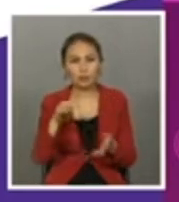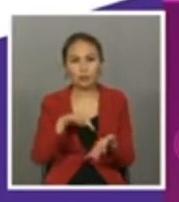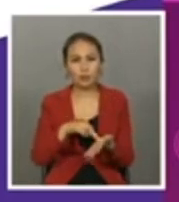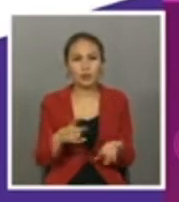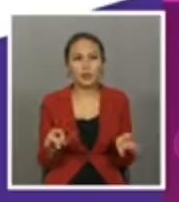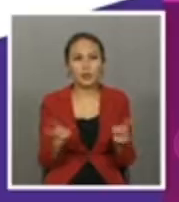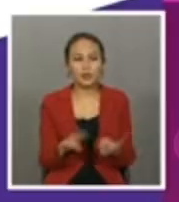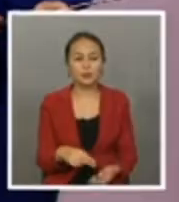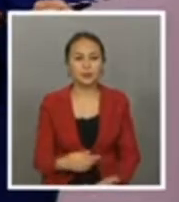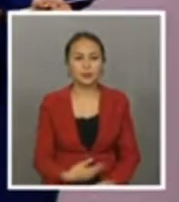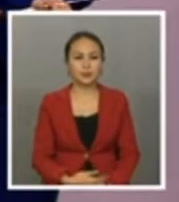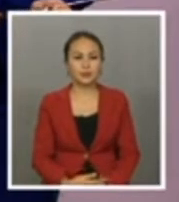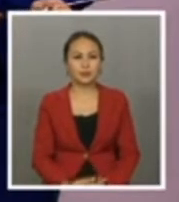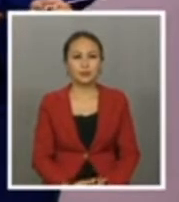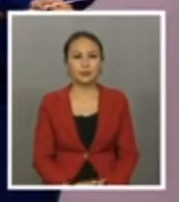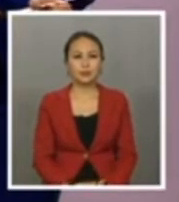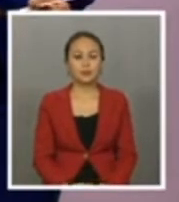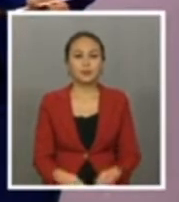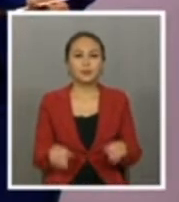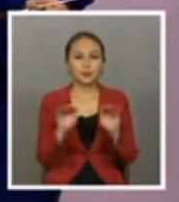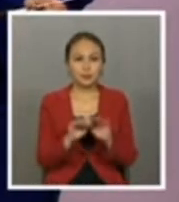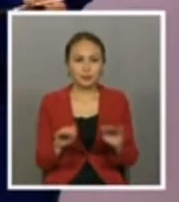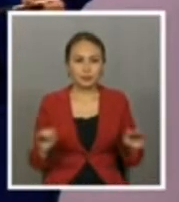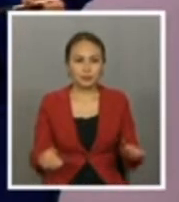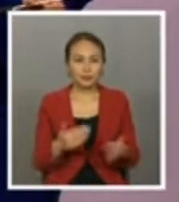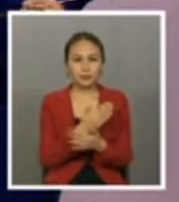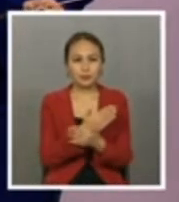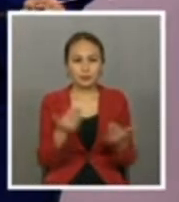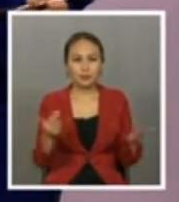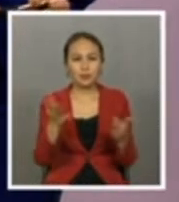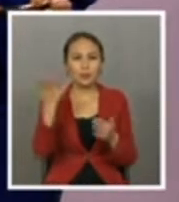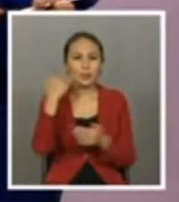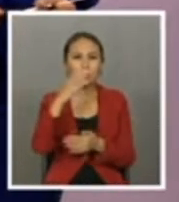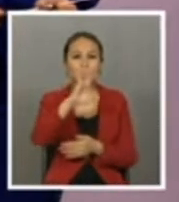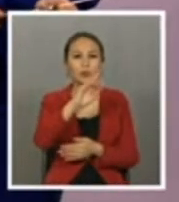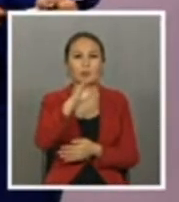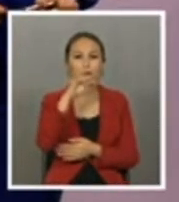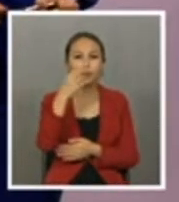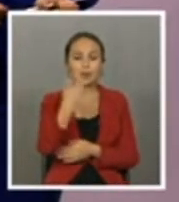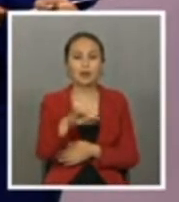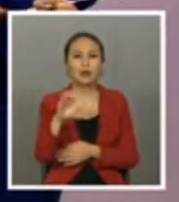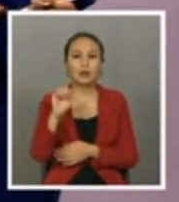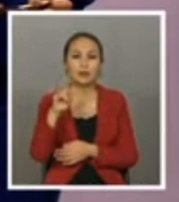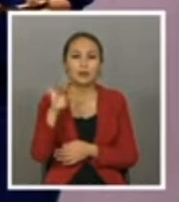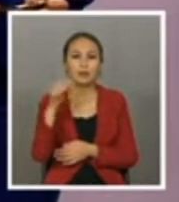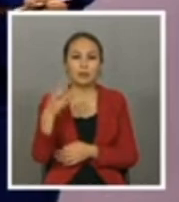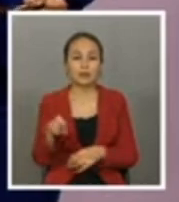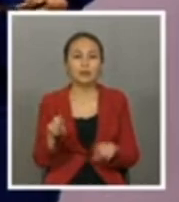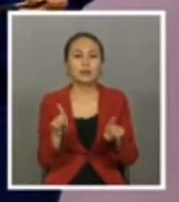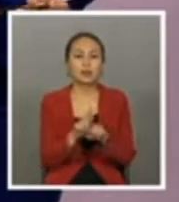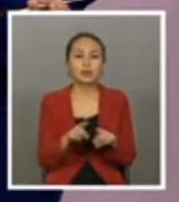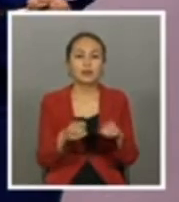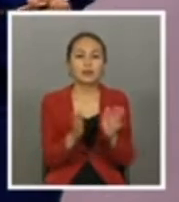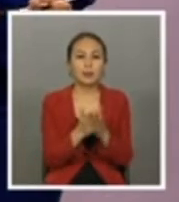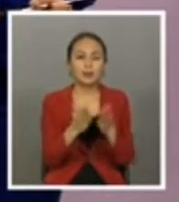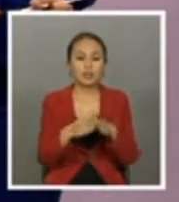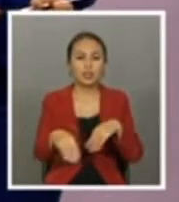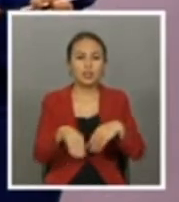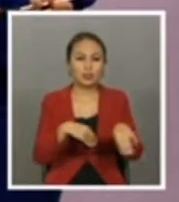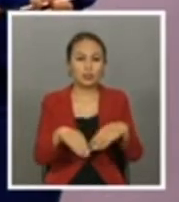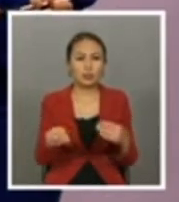тұрып қалды. Балалар, сендер Сотқарбай мен Адырбай сияқты кітап кітаптарды жыртып, сызбайсыңдар